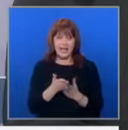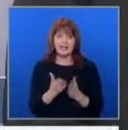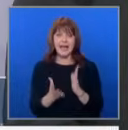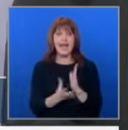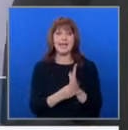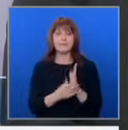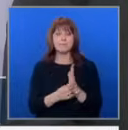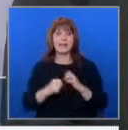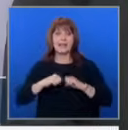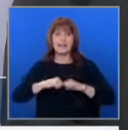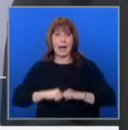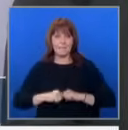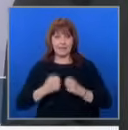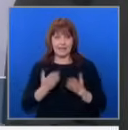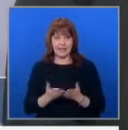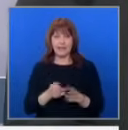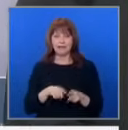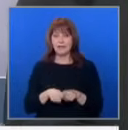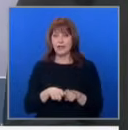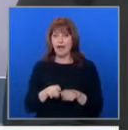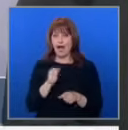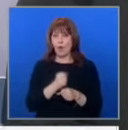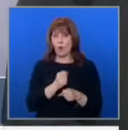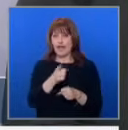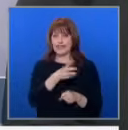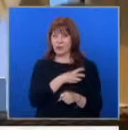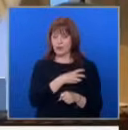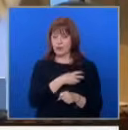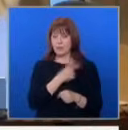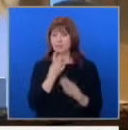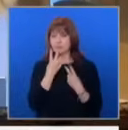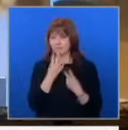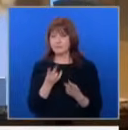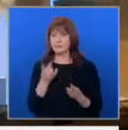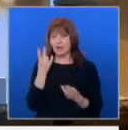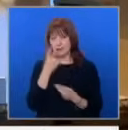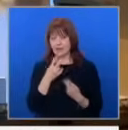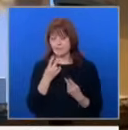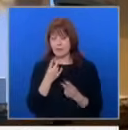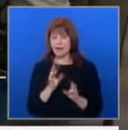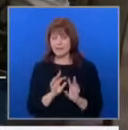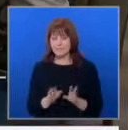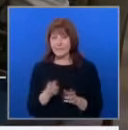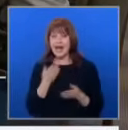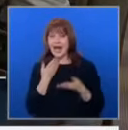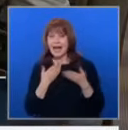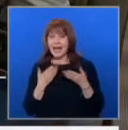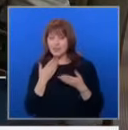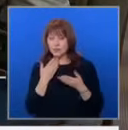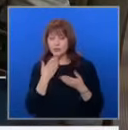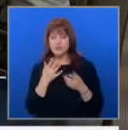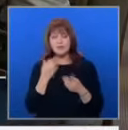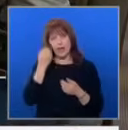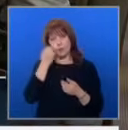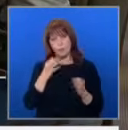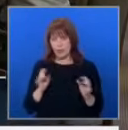кабинет. Колегите от ГЕРБ са достигнали до тая идея, видимо. От ГЕРБ обясниха, че разговорите с ИТН са едно добро